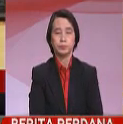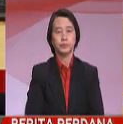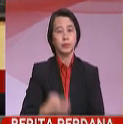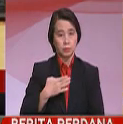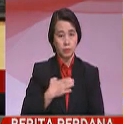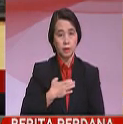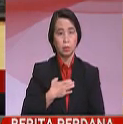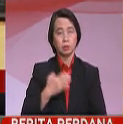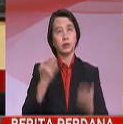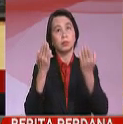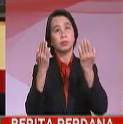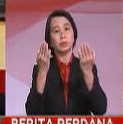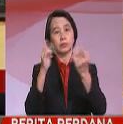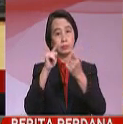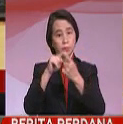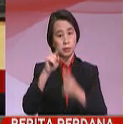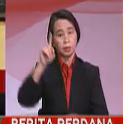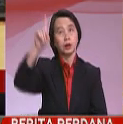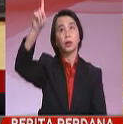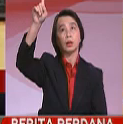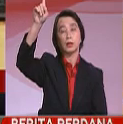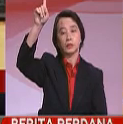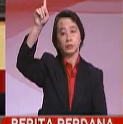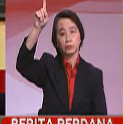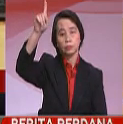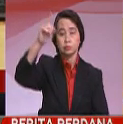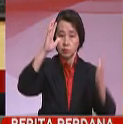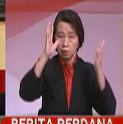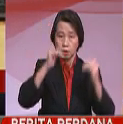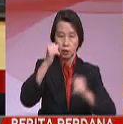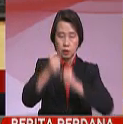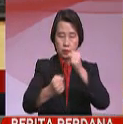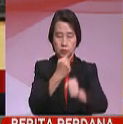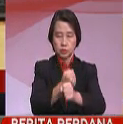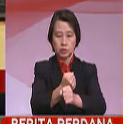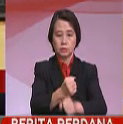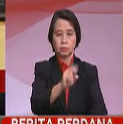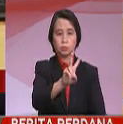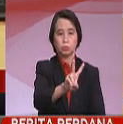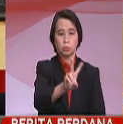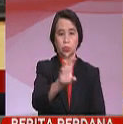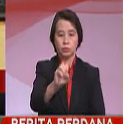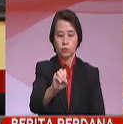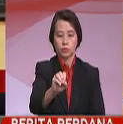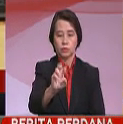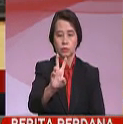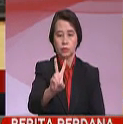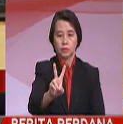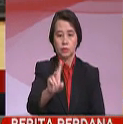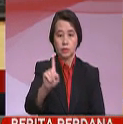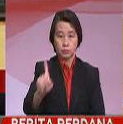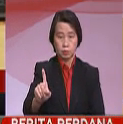Beta berdoa kehadrat Allah agar tahun 2021 akan